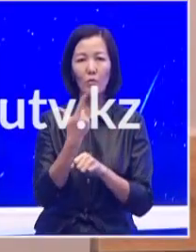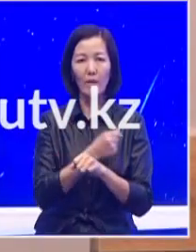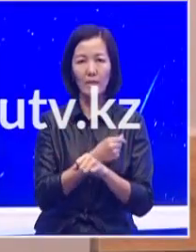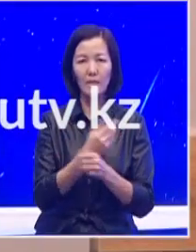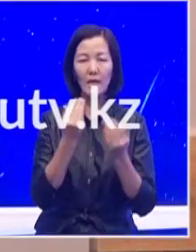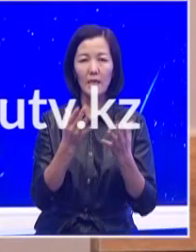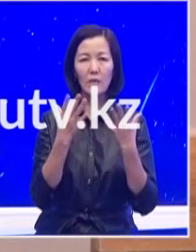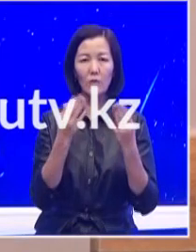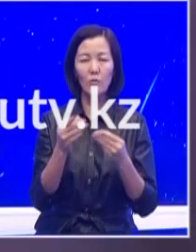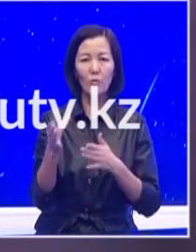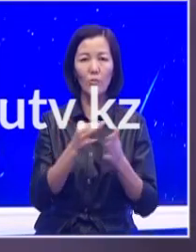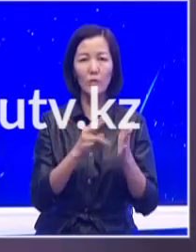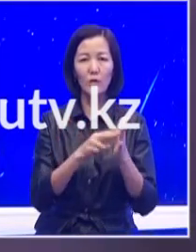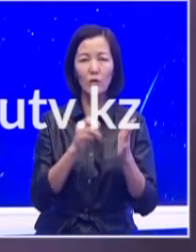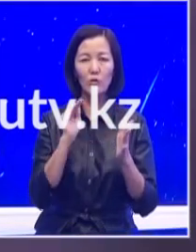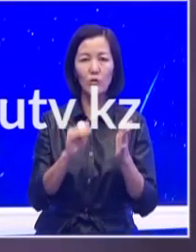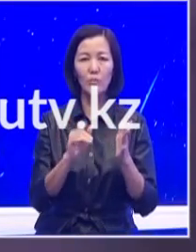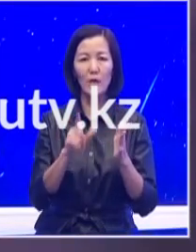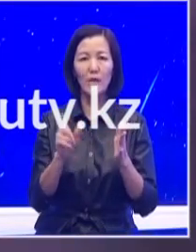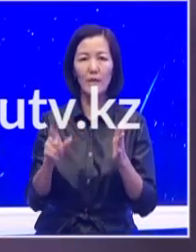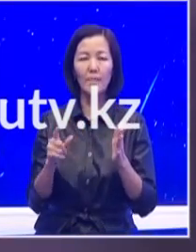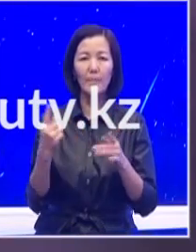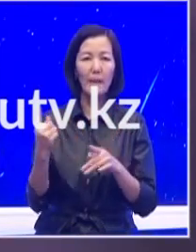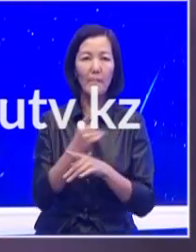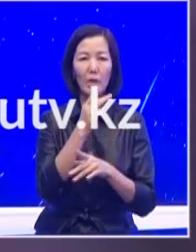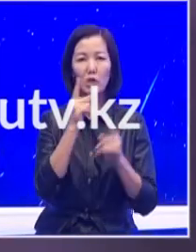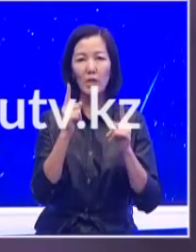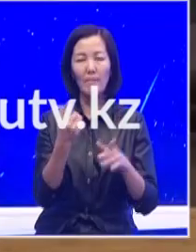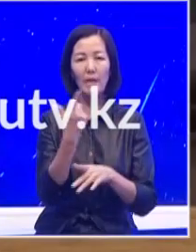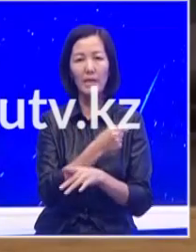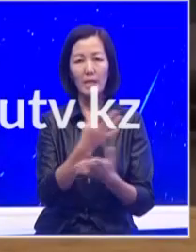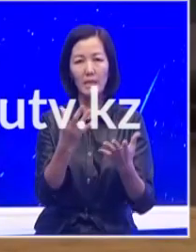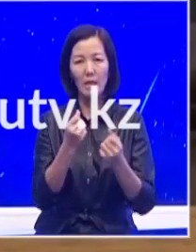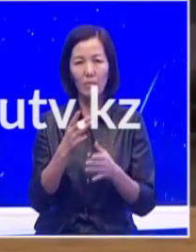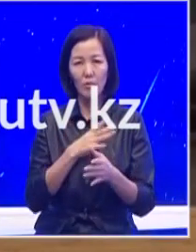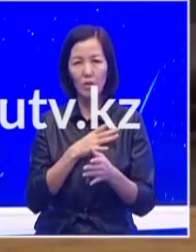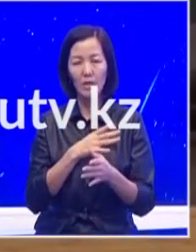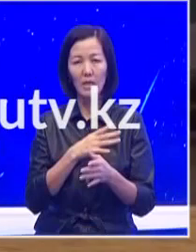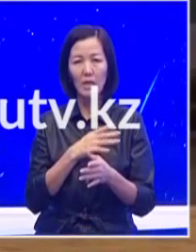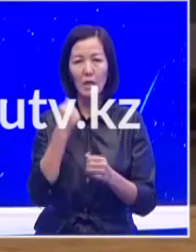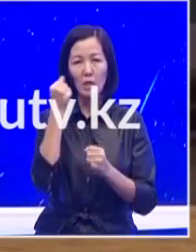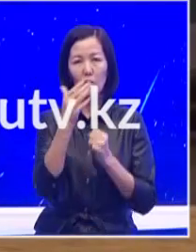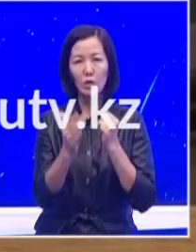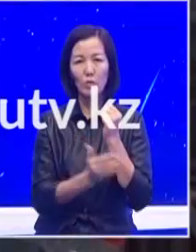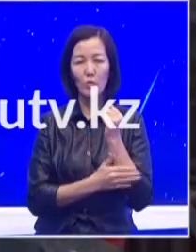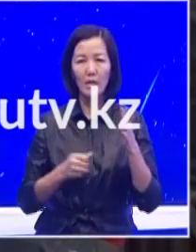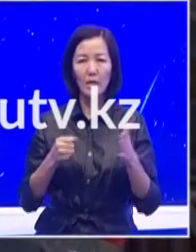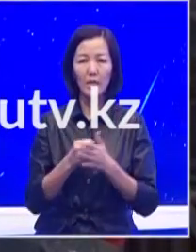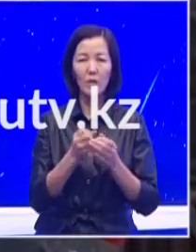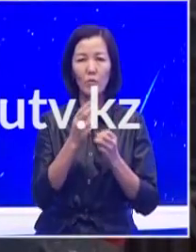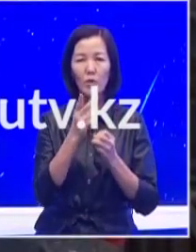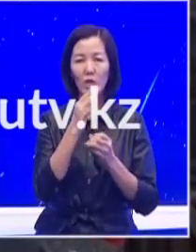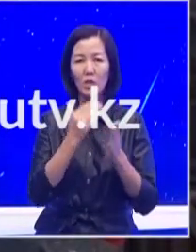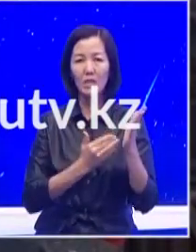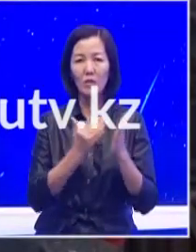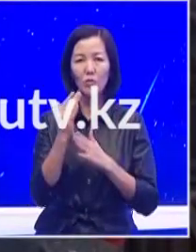вакцина. Қазіргі күні облыста 700 мыңнан аса тұрғын бірінші компонентін алып үлгерген. Ал жыл соңына дейін 12 жастан асқан